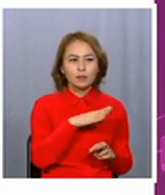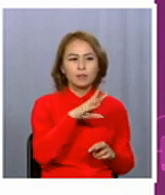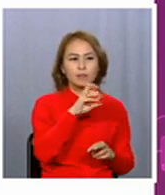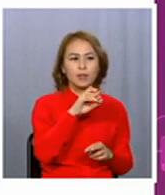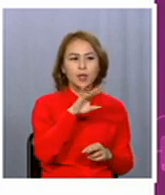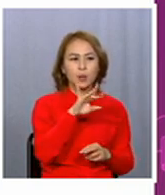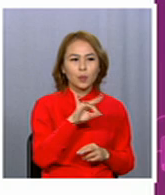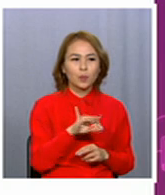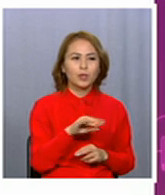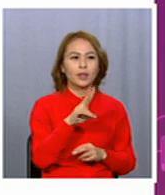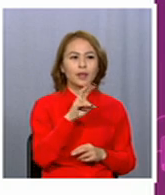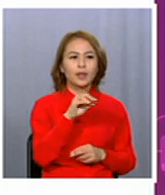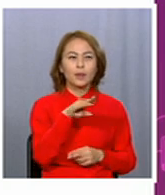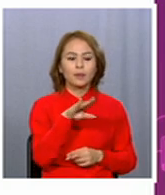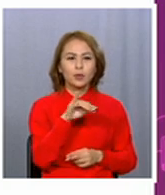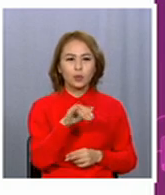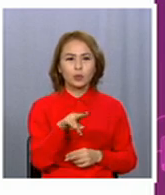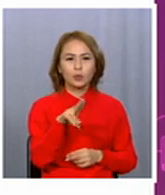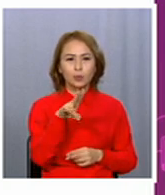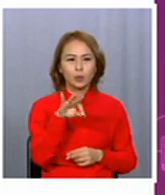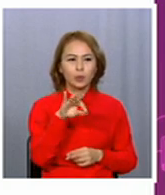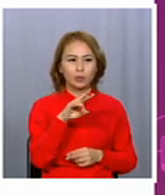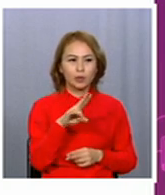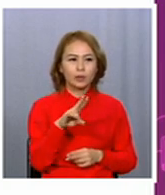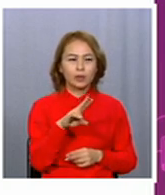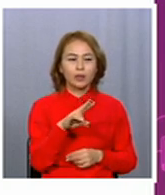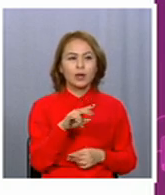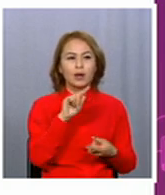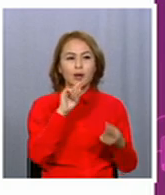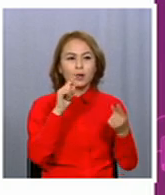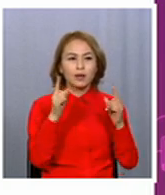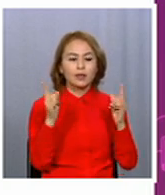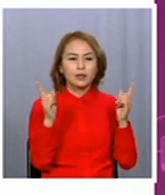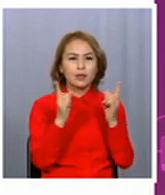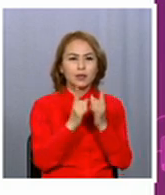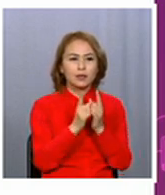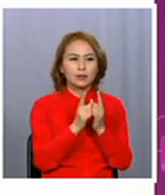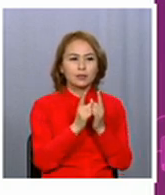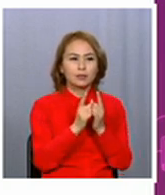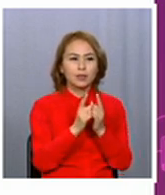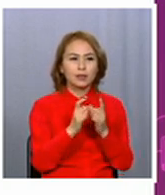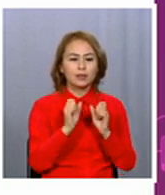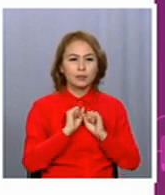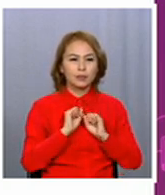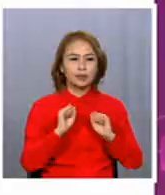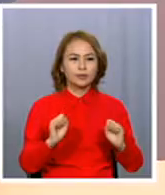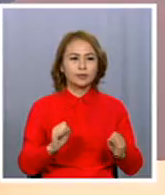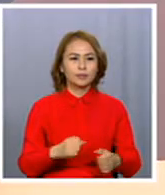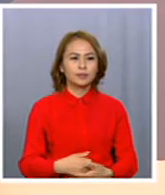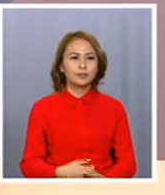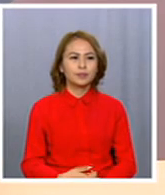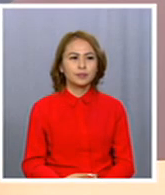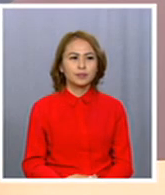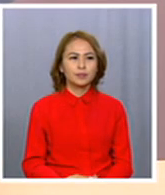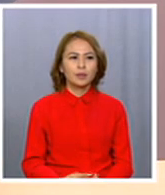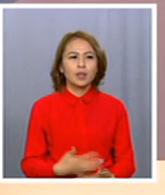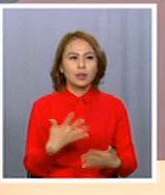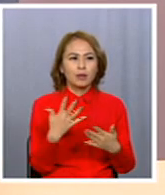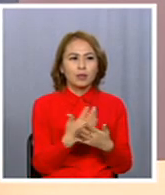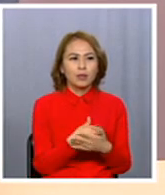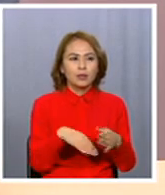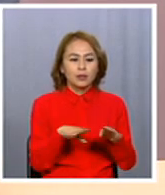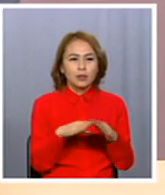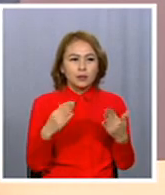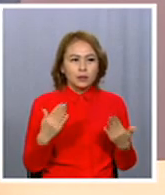жатырмын. Меркурий, Нептун, Плутон, қарсалатын батырмын. Табылар бір